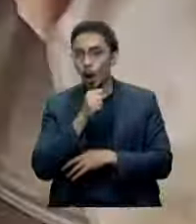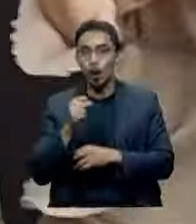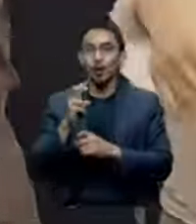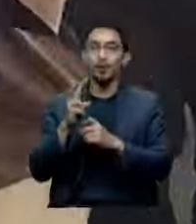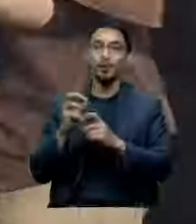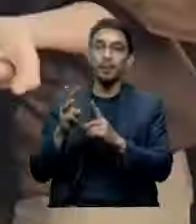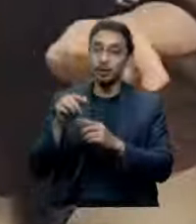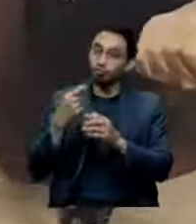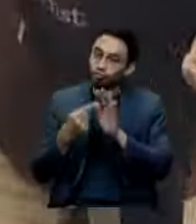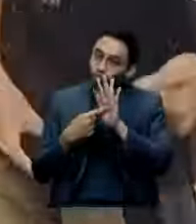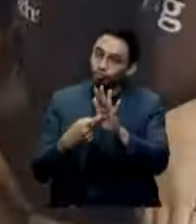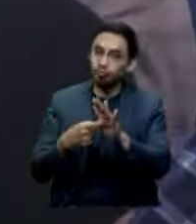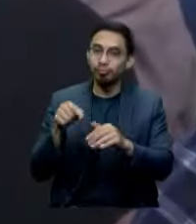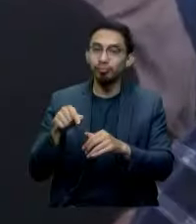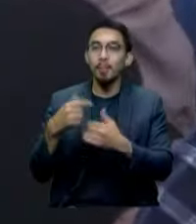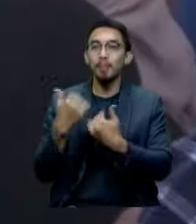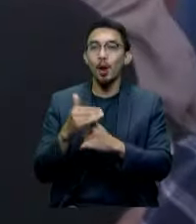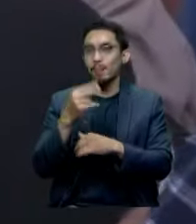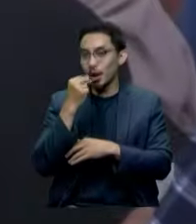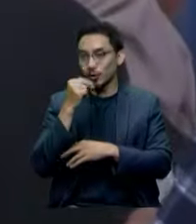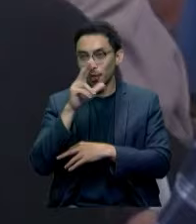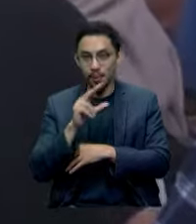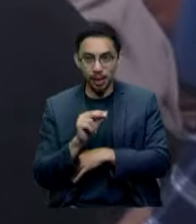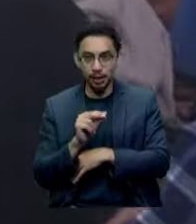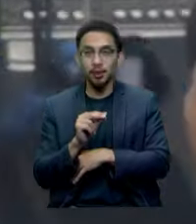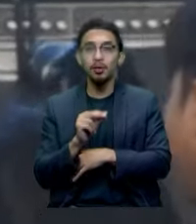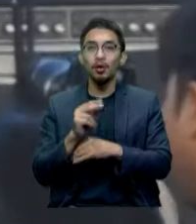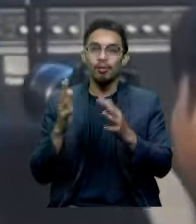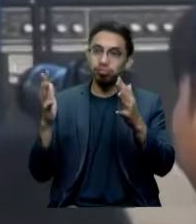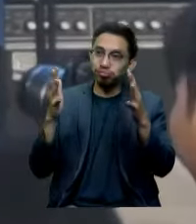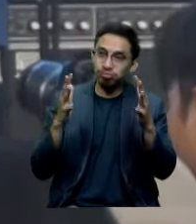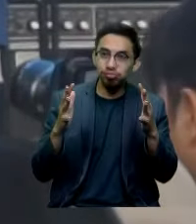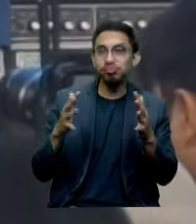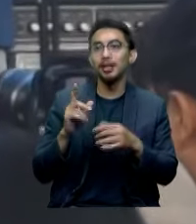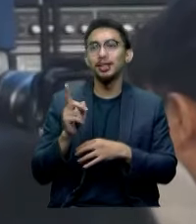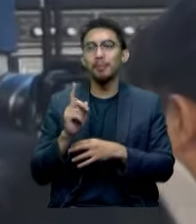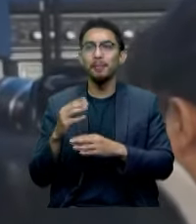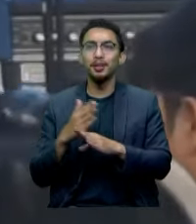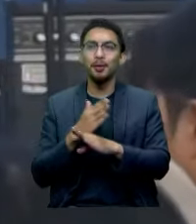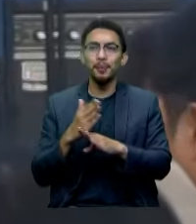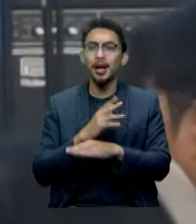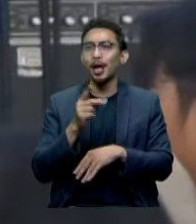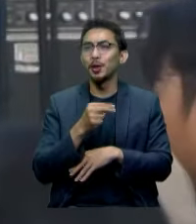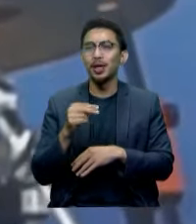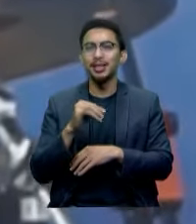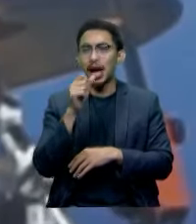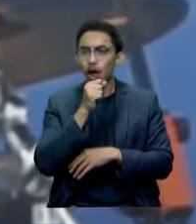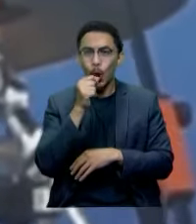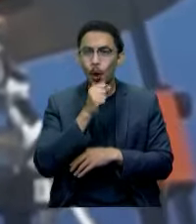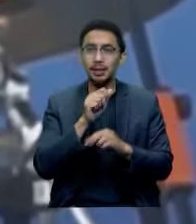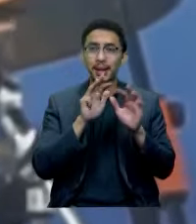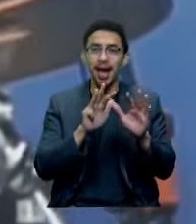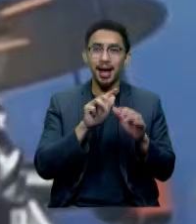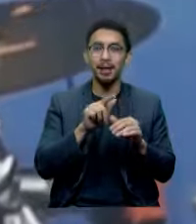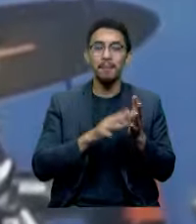di Sumarekon Mall Bandung Jawa Barat acara ber tambah meriah dengan kehadiran alumni Indonesian Idol season ke-9 marionjola yang juga